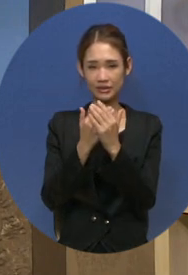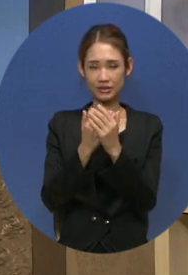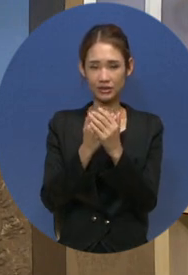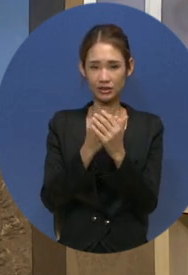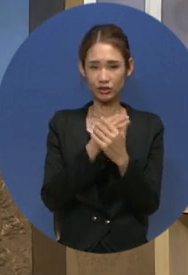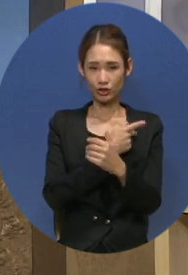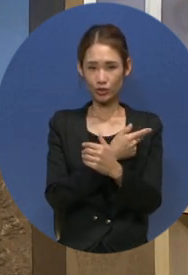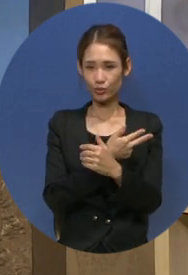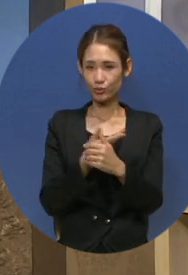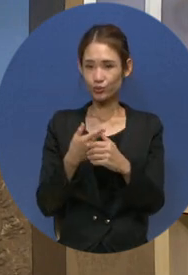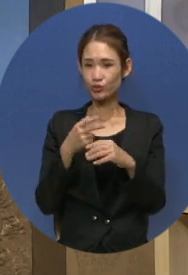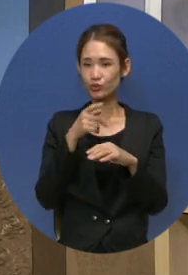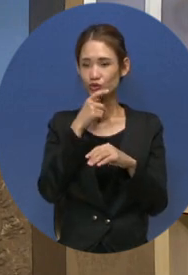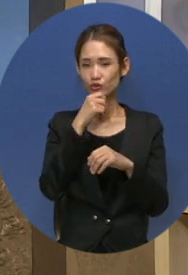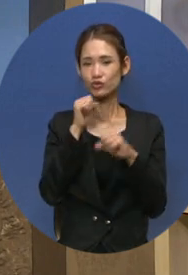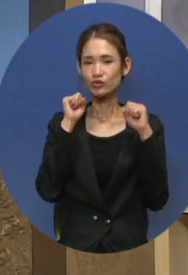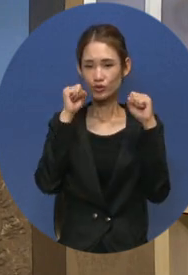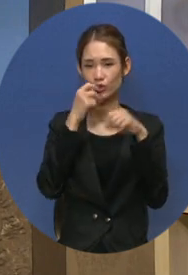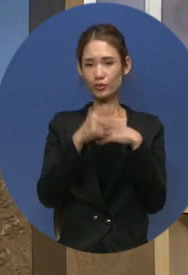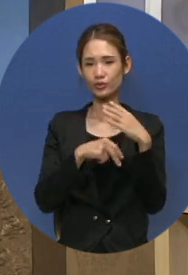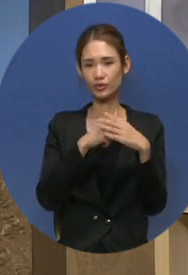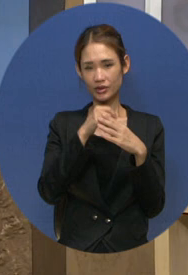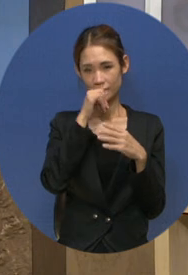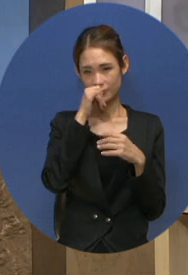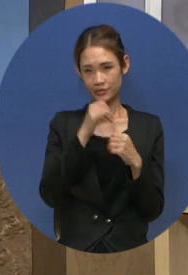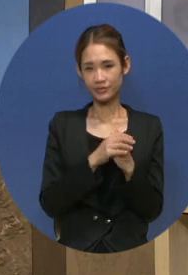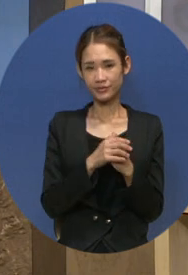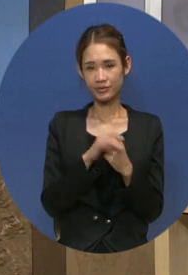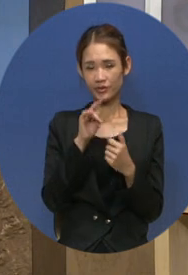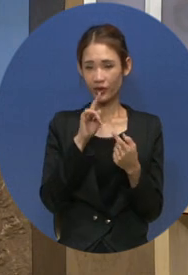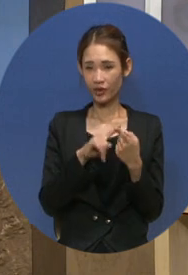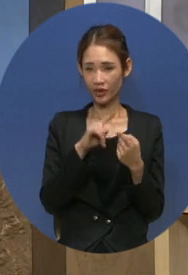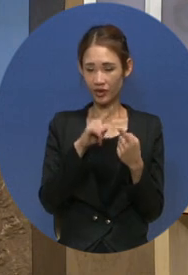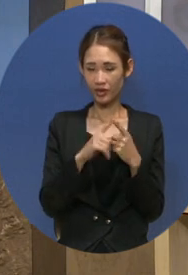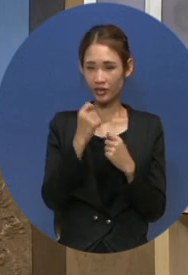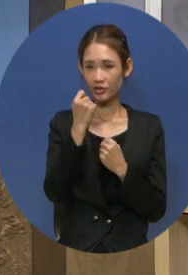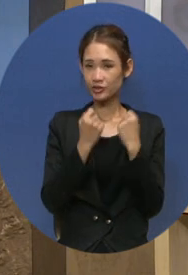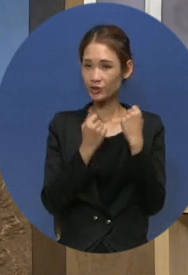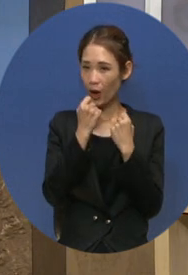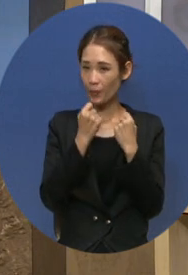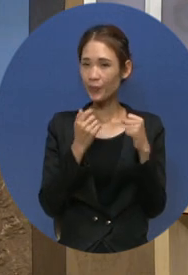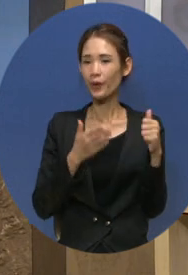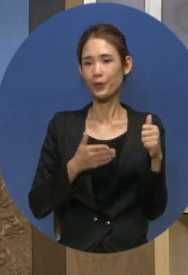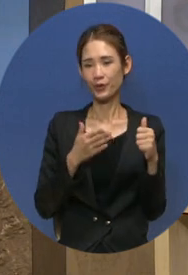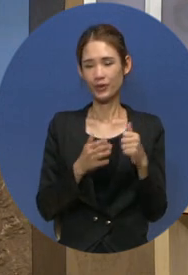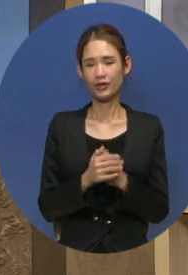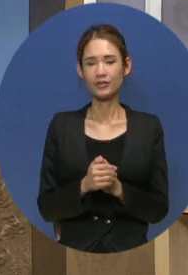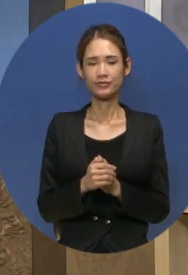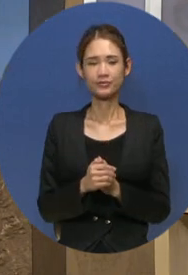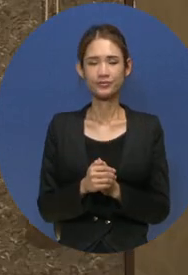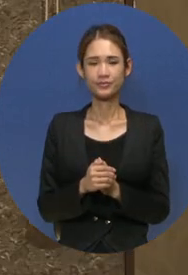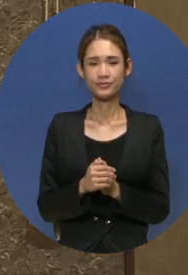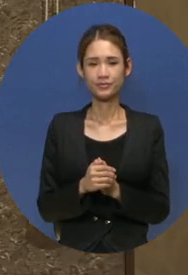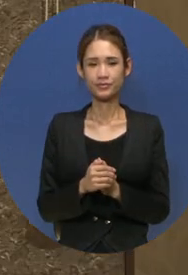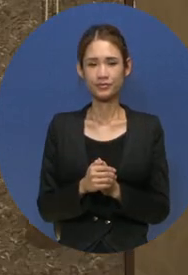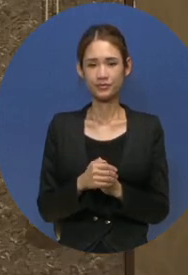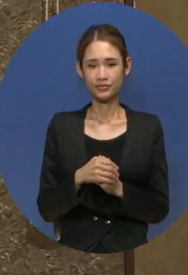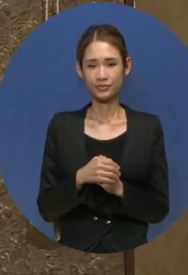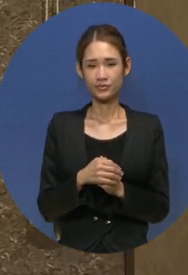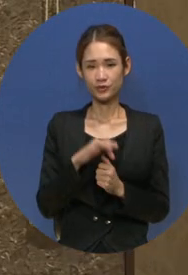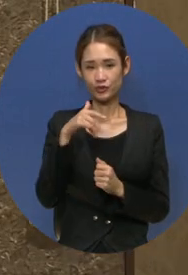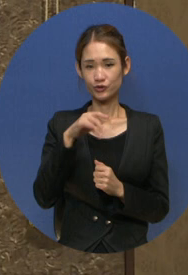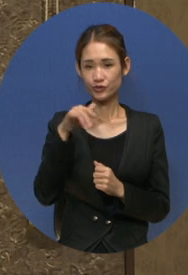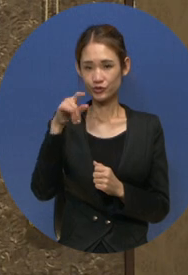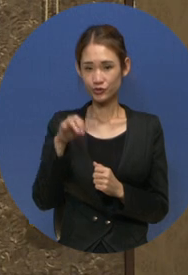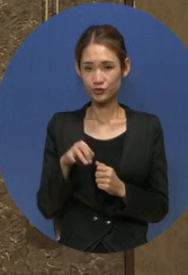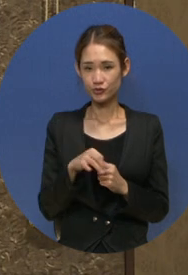운동 프로그램도 하고 계시다고 들었습니다. 수중 운동 프로그램에 대해서도 설명 부탁드리겠습니다. 이 수중운동